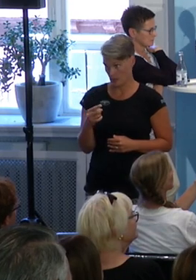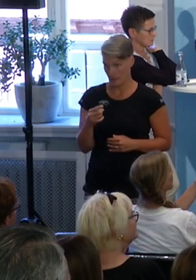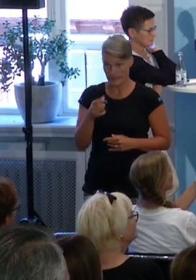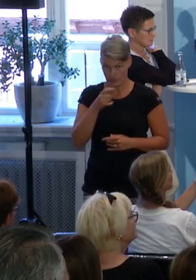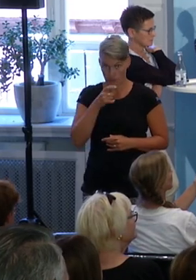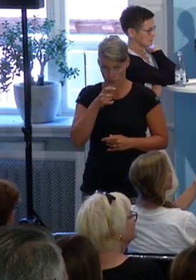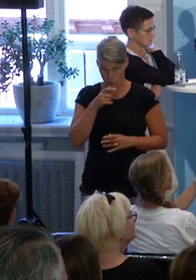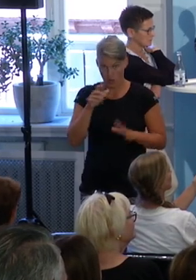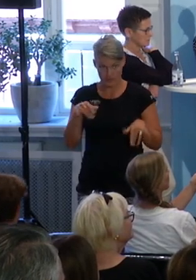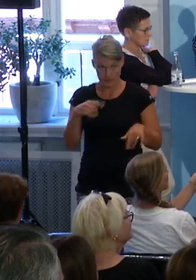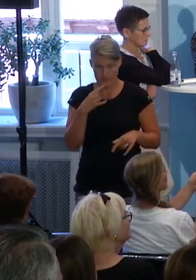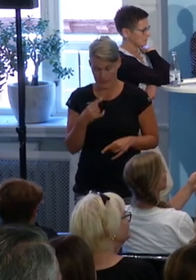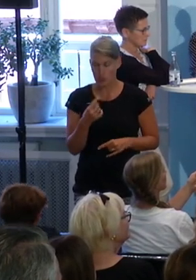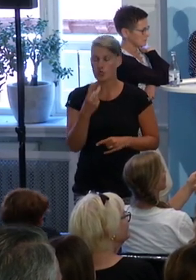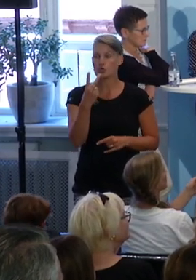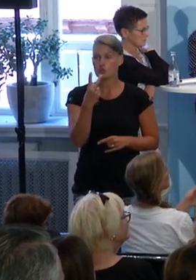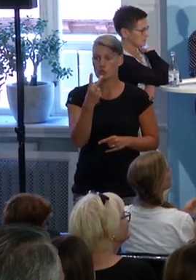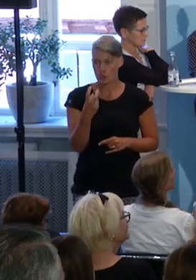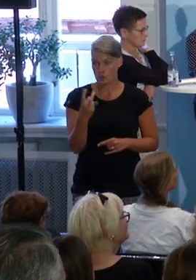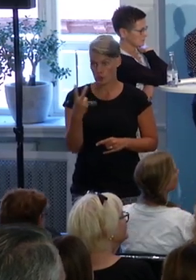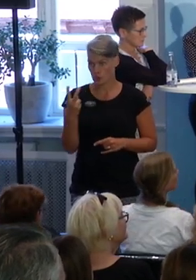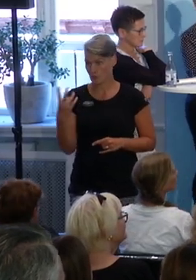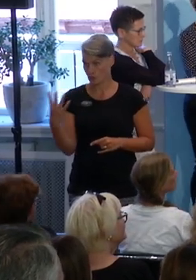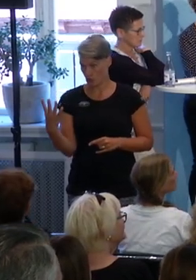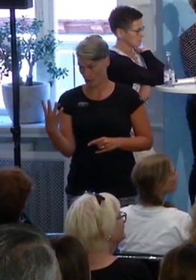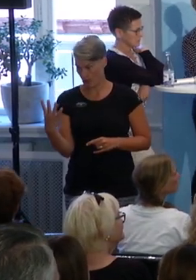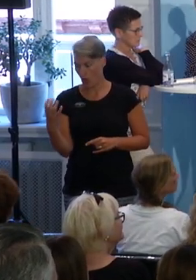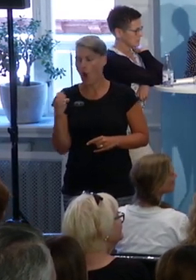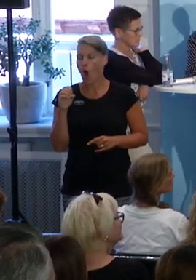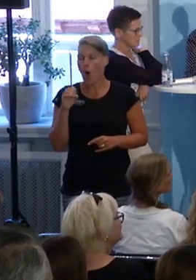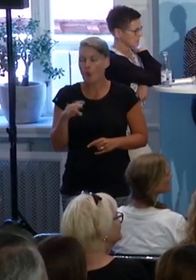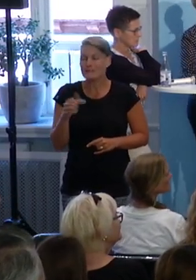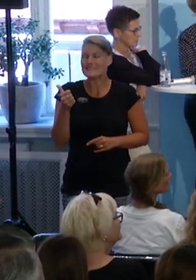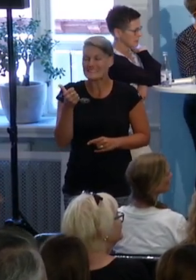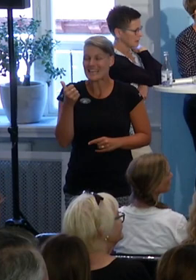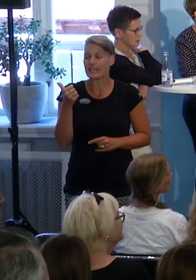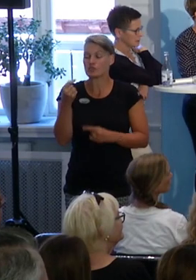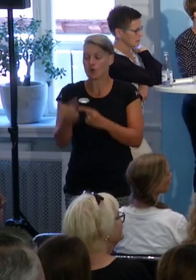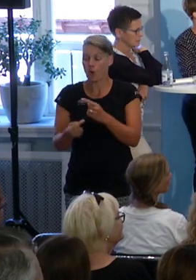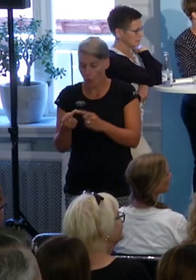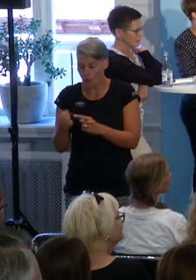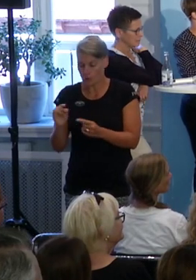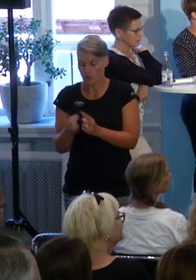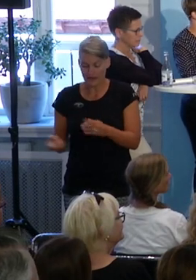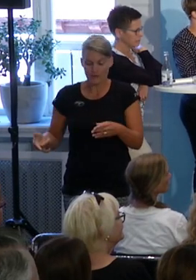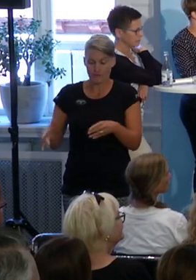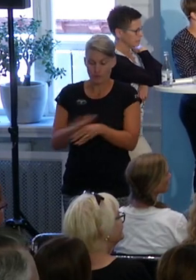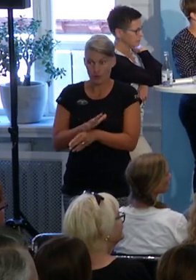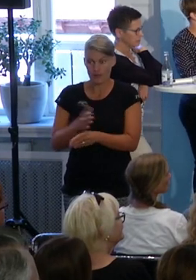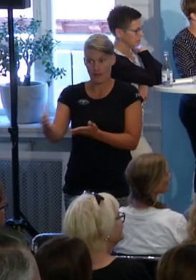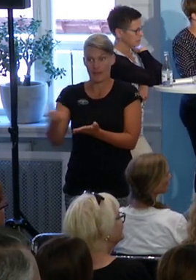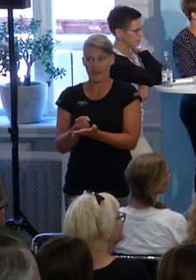att 2024, om 6 år, är ni fullt bemannade.